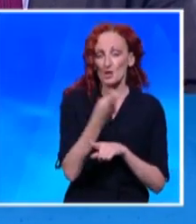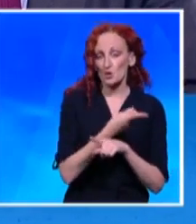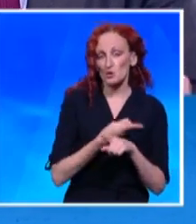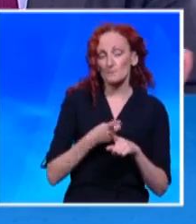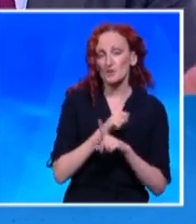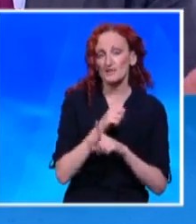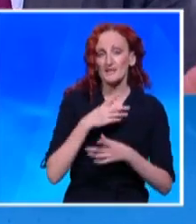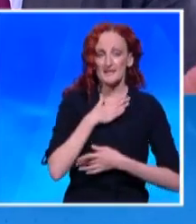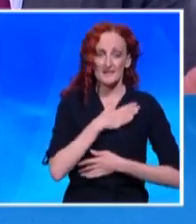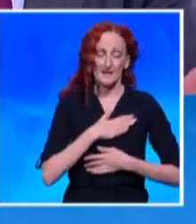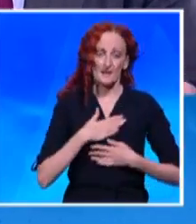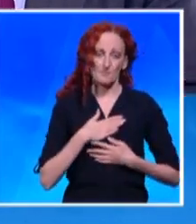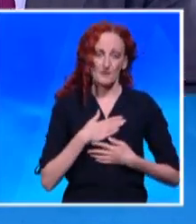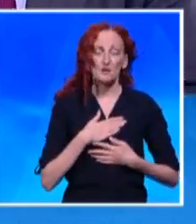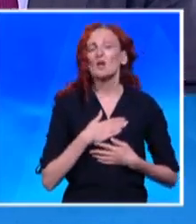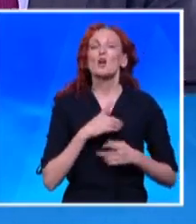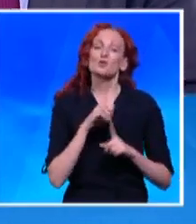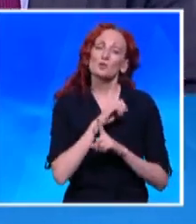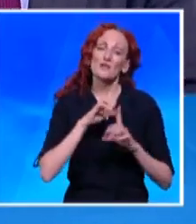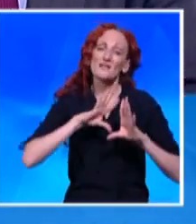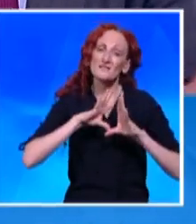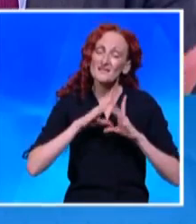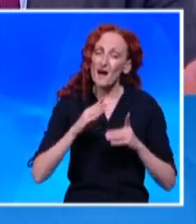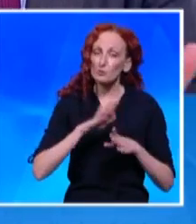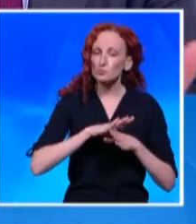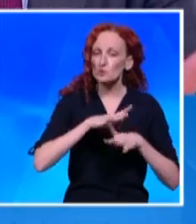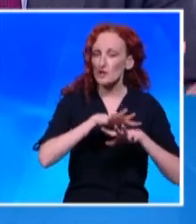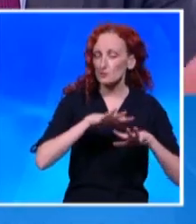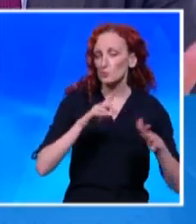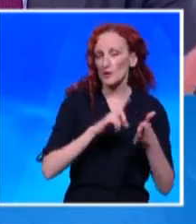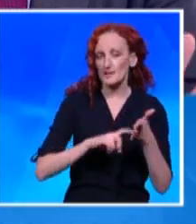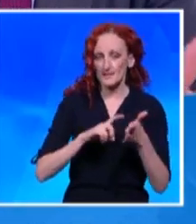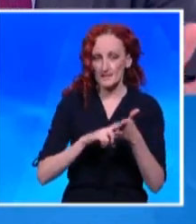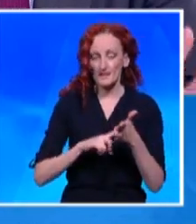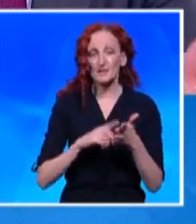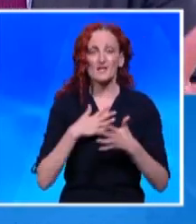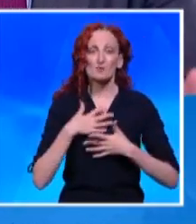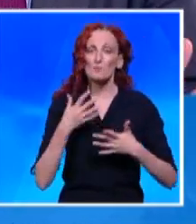разбира се, не цялото Черноморие е засегнато, тъй че има много случаи, в които